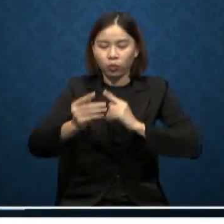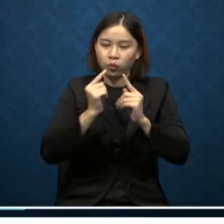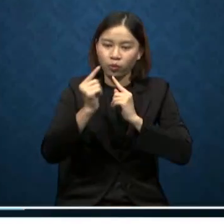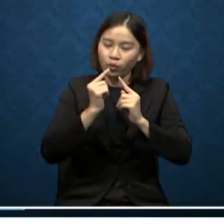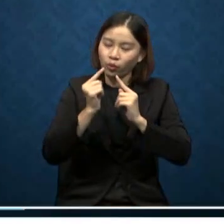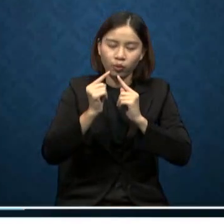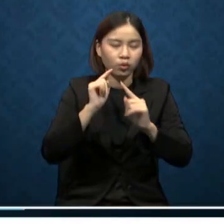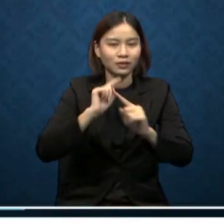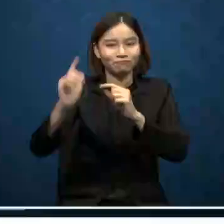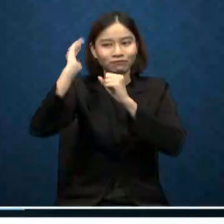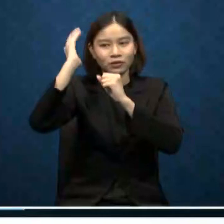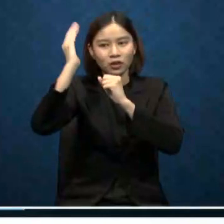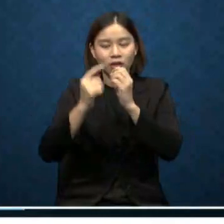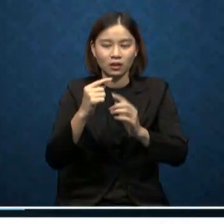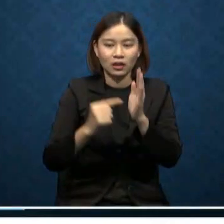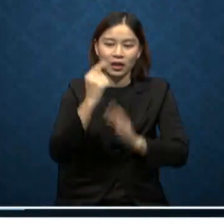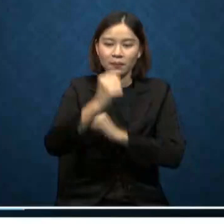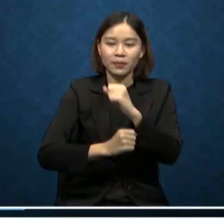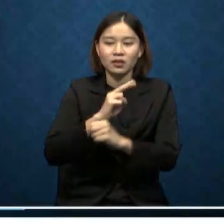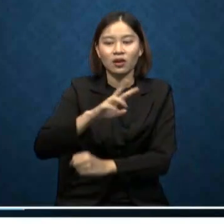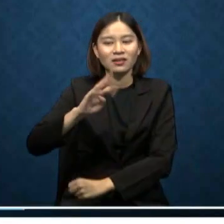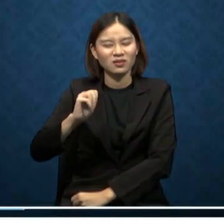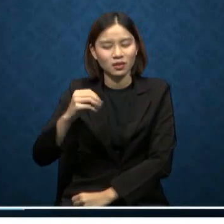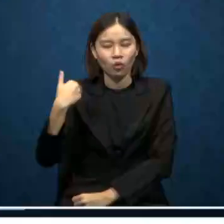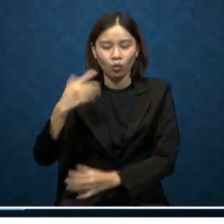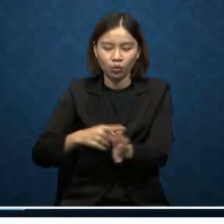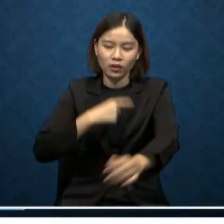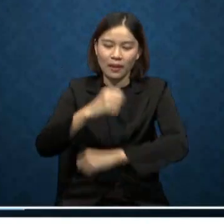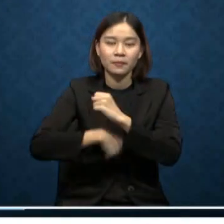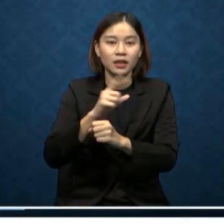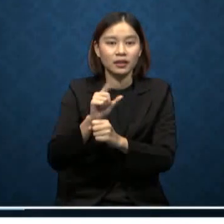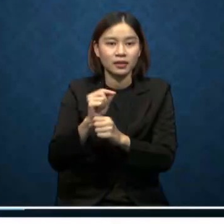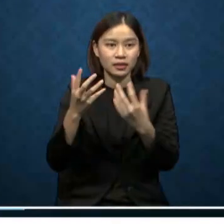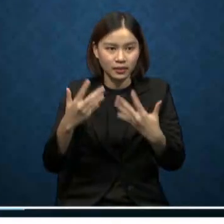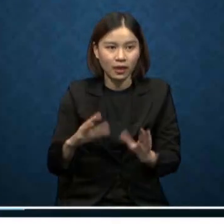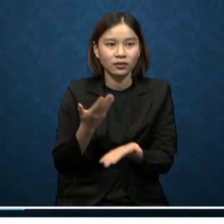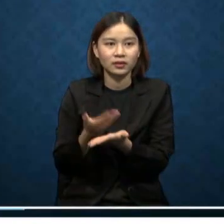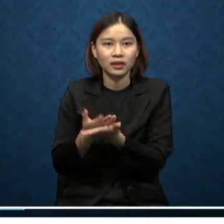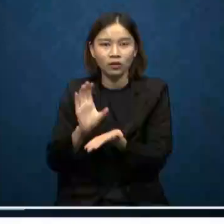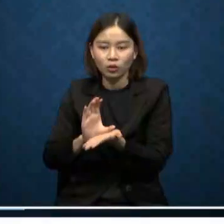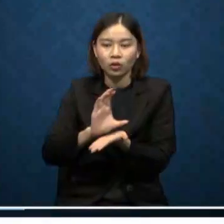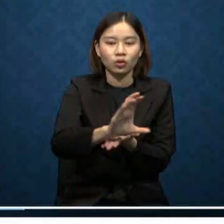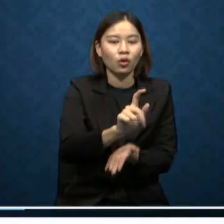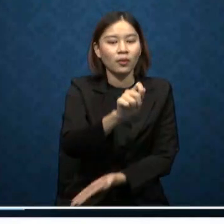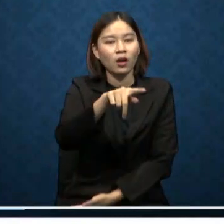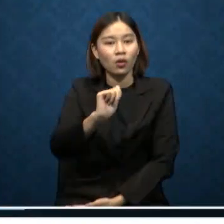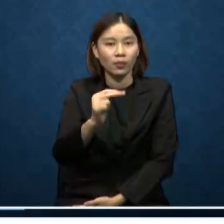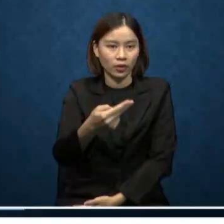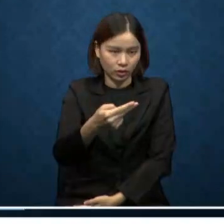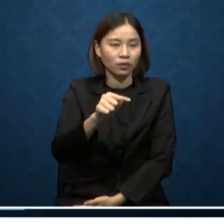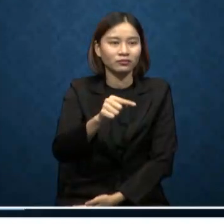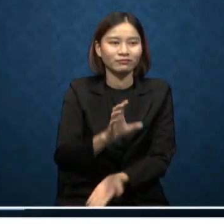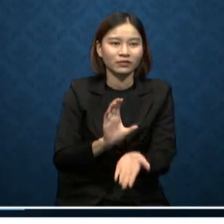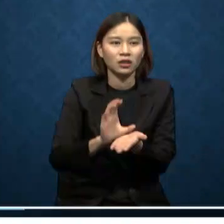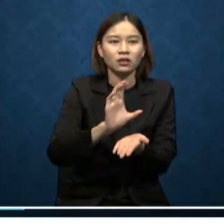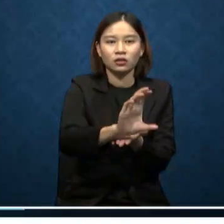อย่เปเรื่เป็ราวมาตงแต่ปรนปี 40 กวา 20 ปีแล้วโยเพ่มกณปกรณปกรณสองถิ่นให้มาก